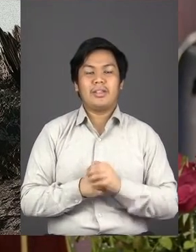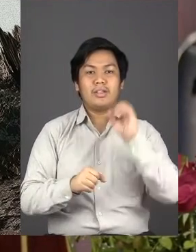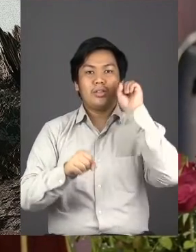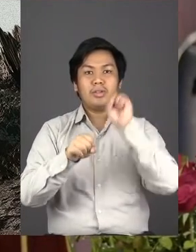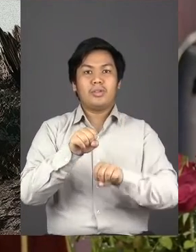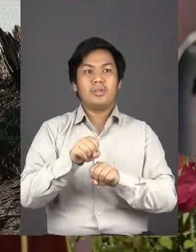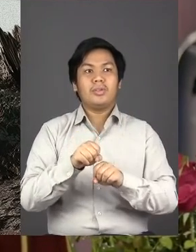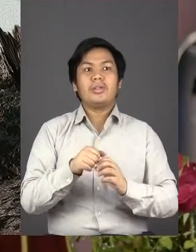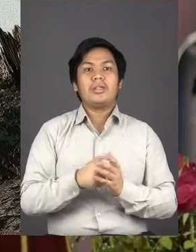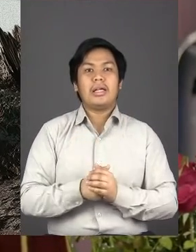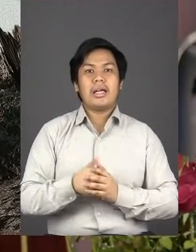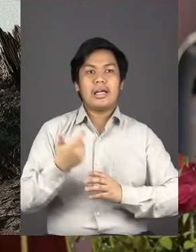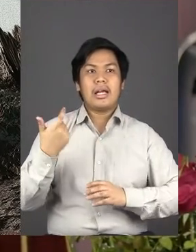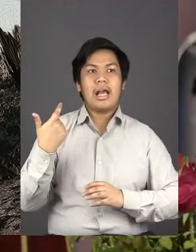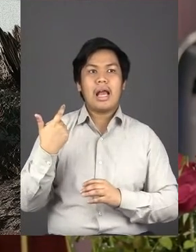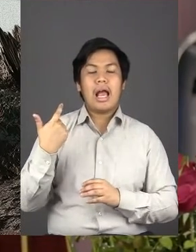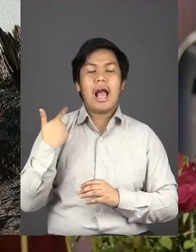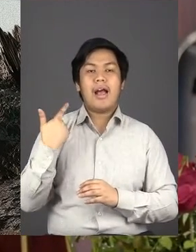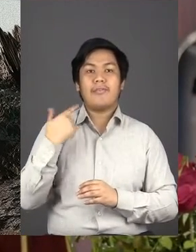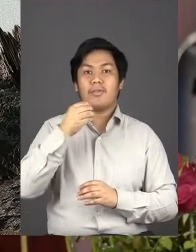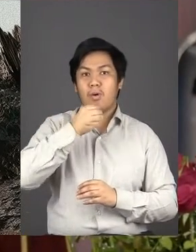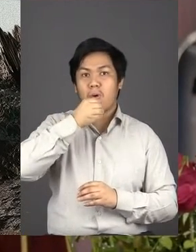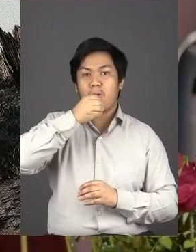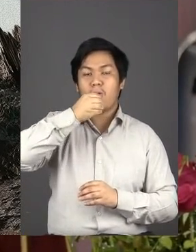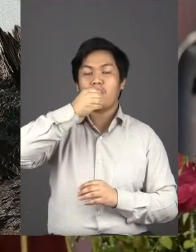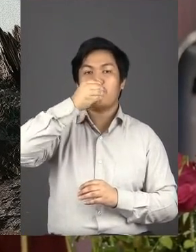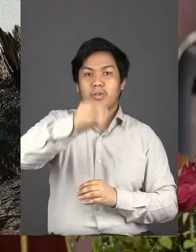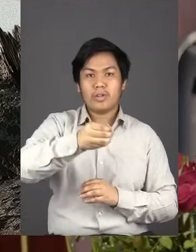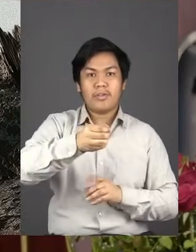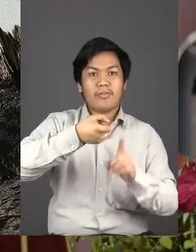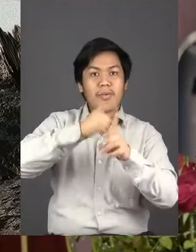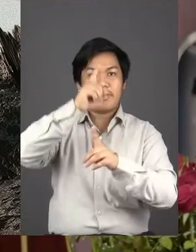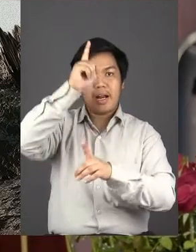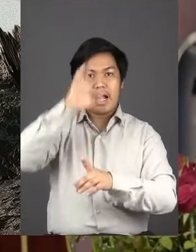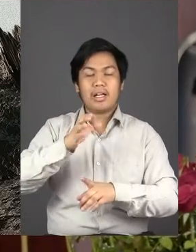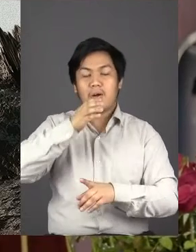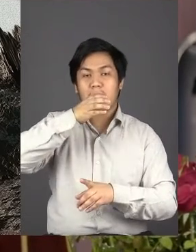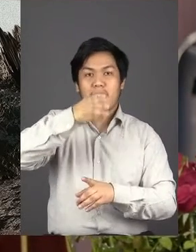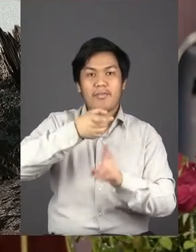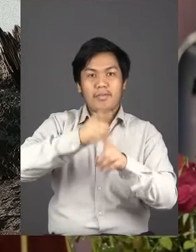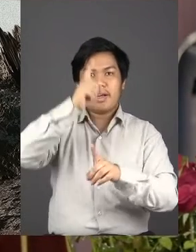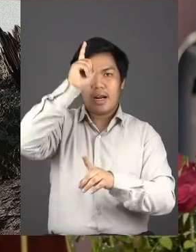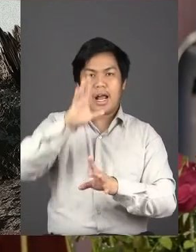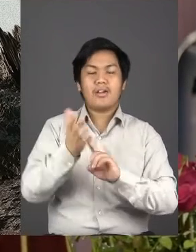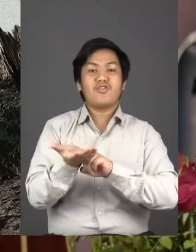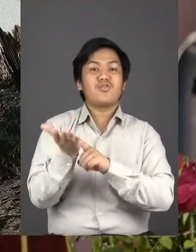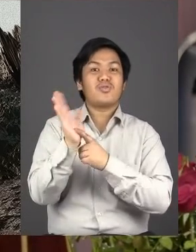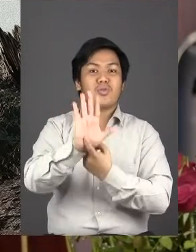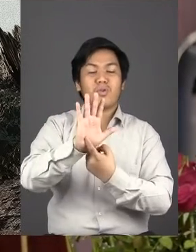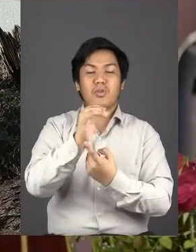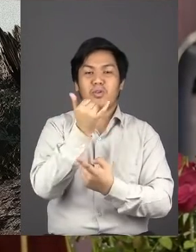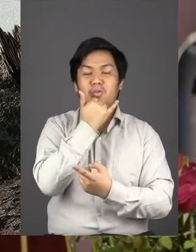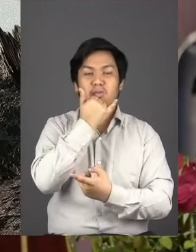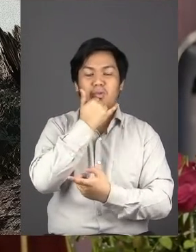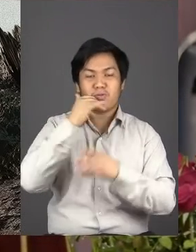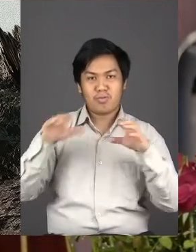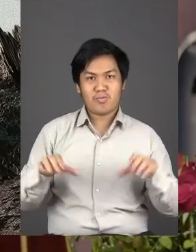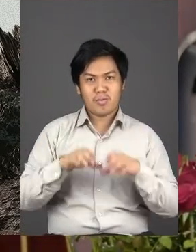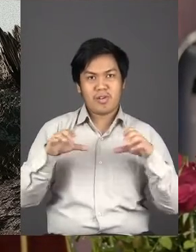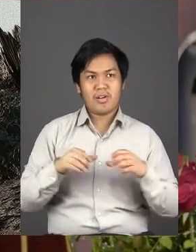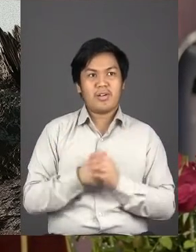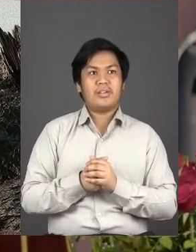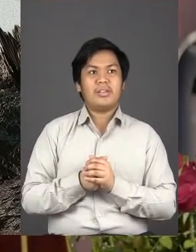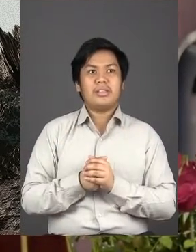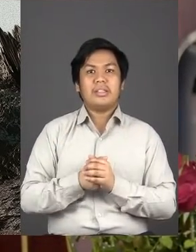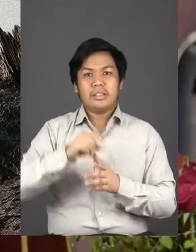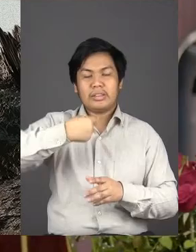So, meron po tayong mandate na i-expose sila. At sa kagandaang loob ng Diyos, ginagamit niya tayo ng mga